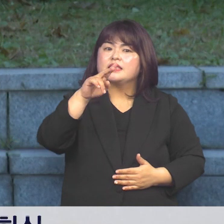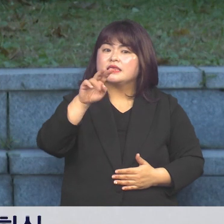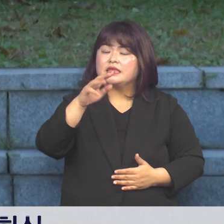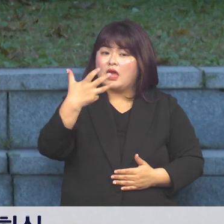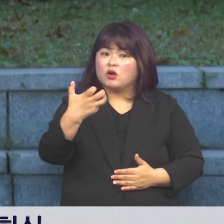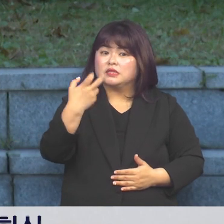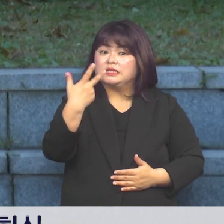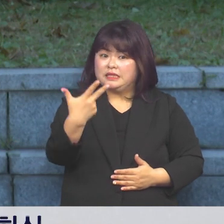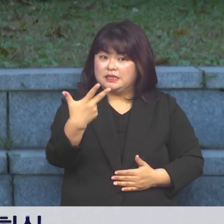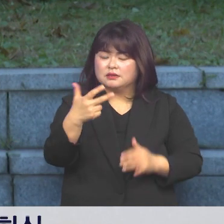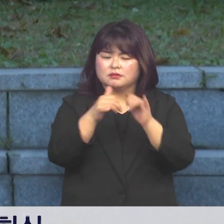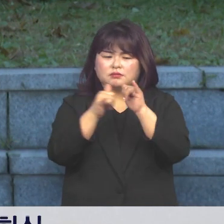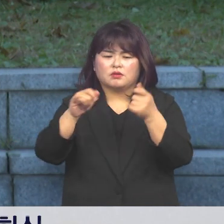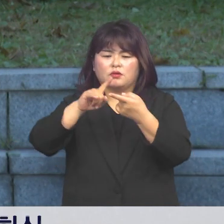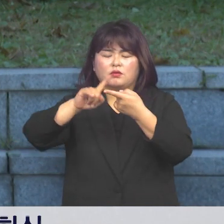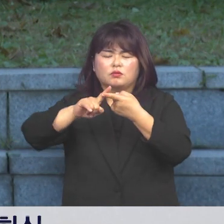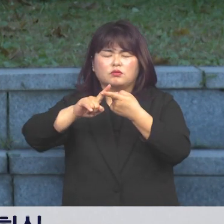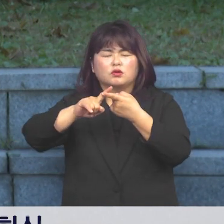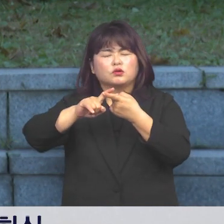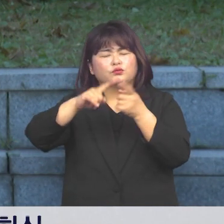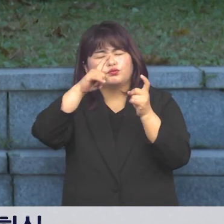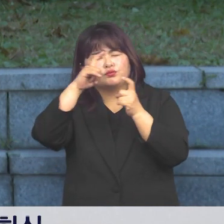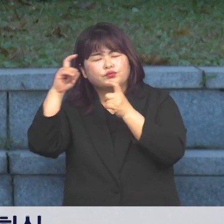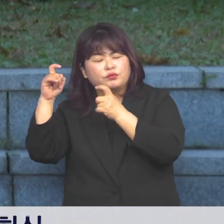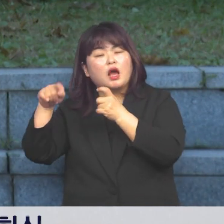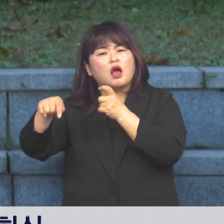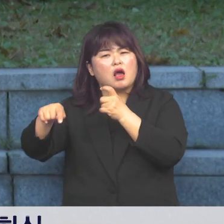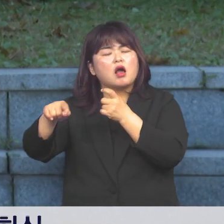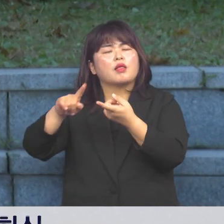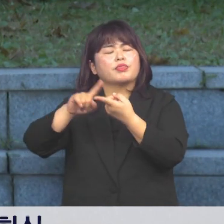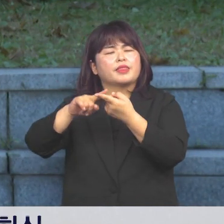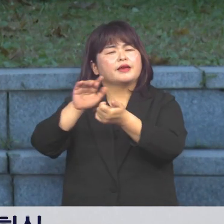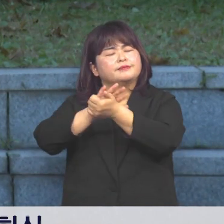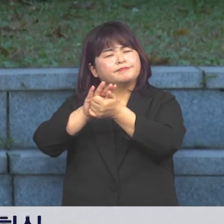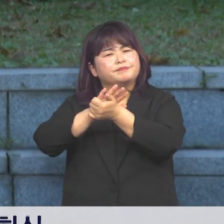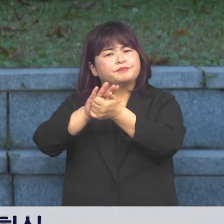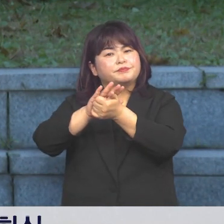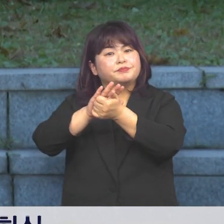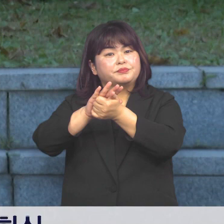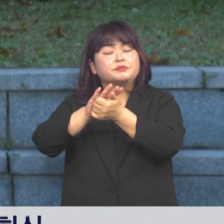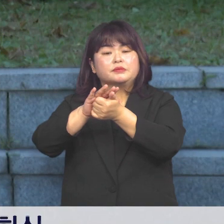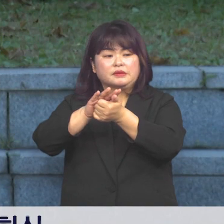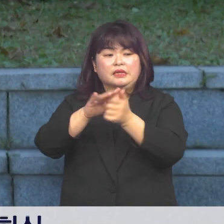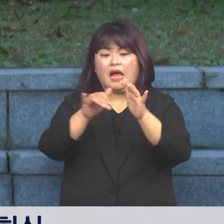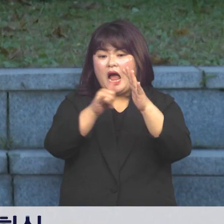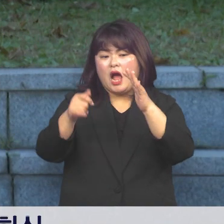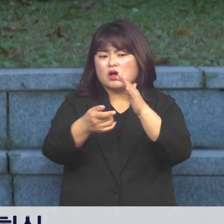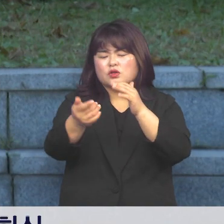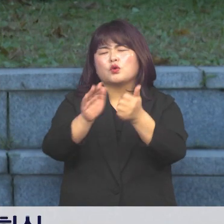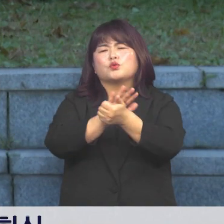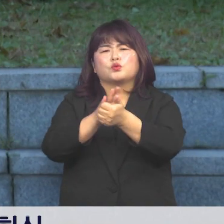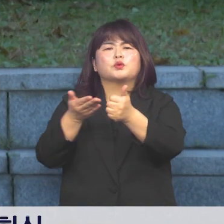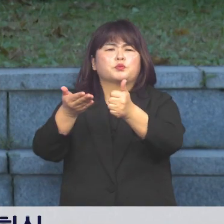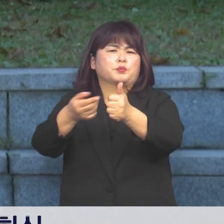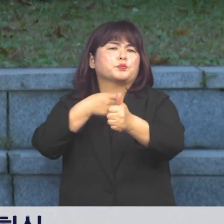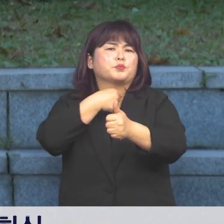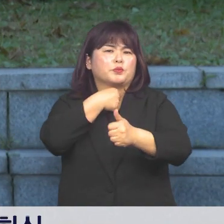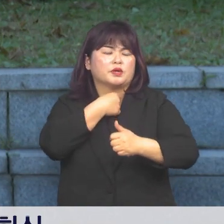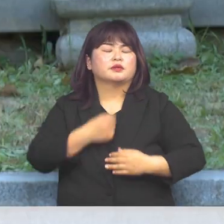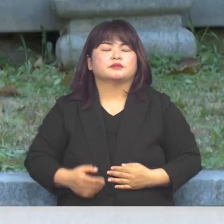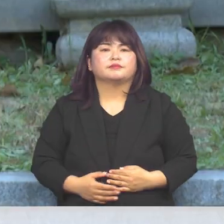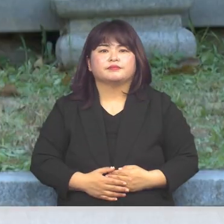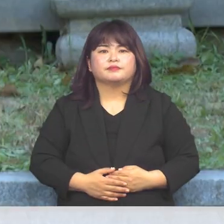187분의 호국영령의 안식을 기원하며 유가족들께 위로의 말씀을